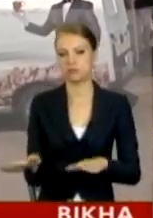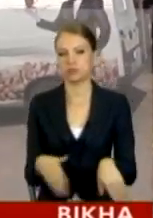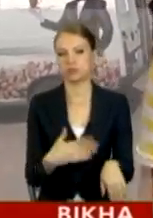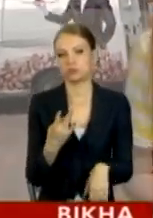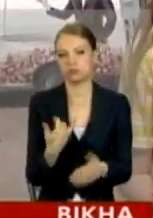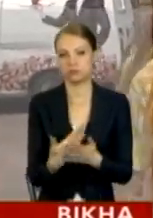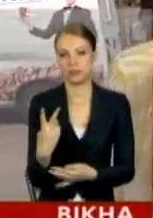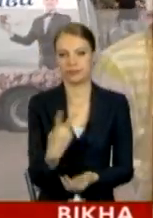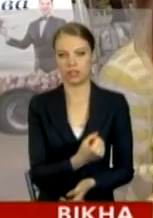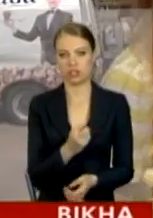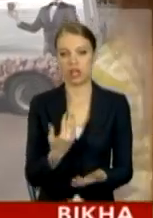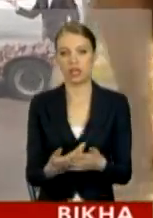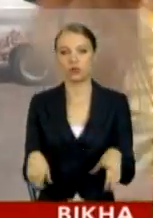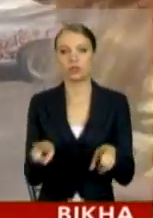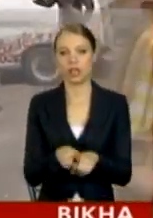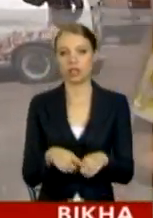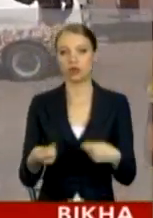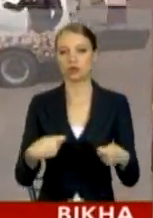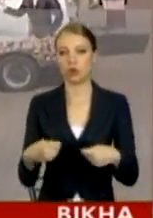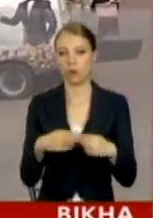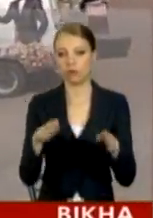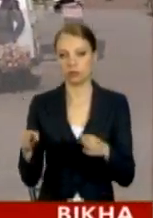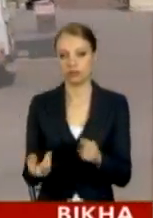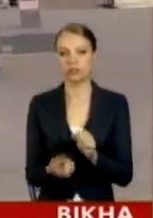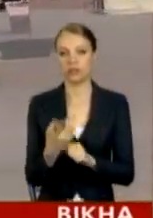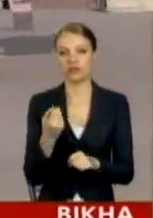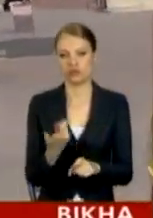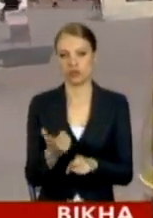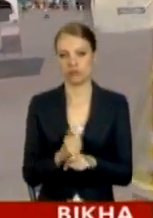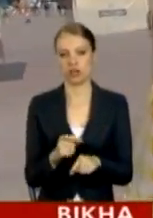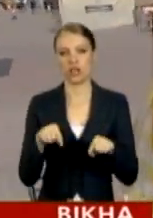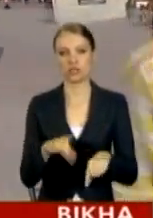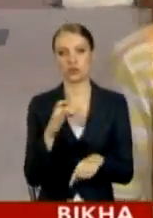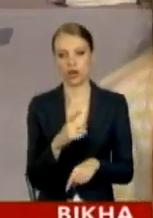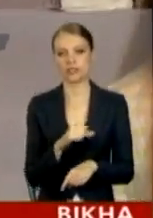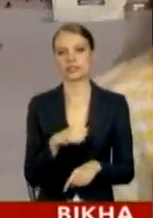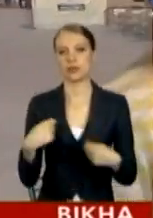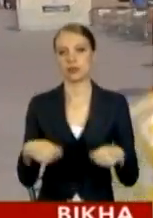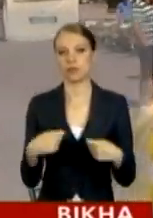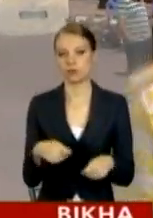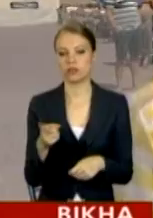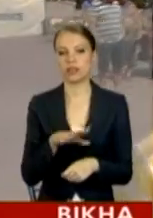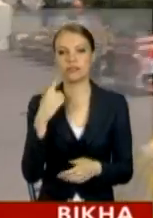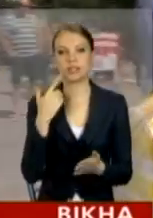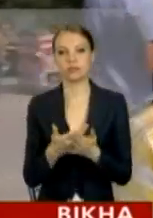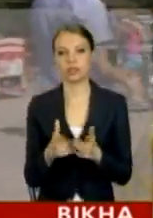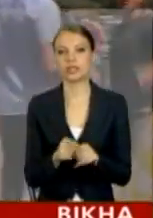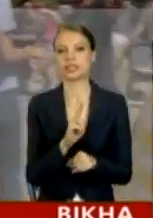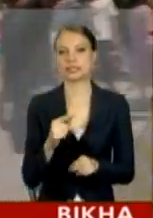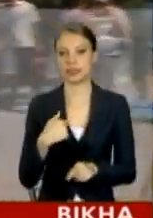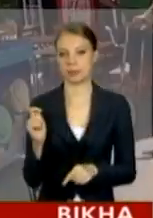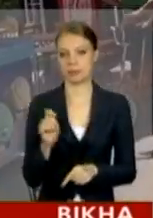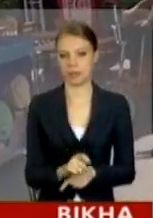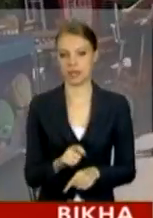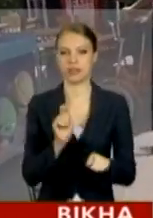якихось 2 тижні. Але от таких торгових яток з'явилося ще більше. Однак цього разу самі продавці навіть не підозрюють, з ким ми